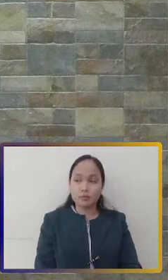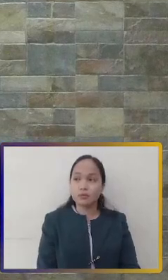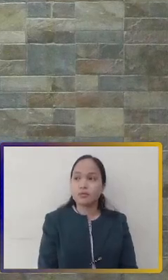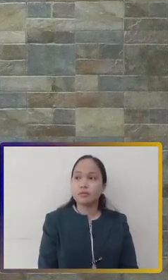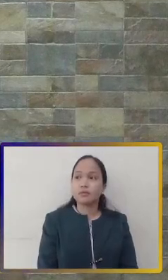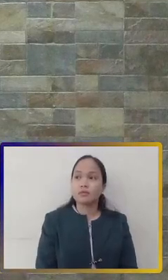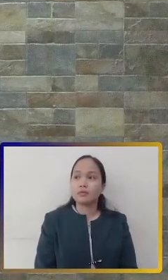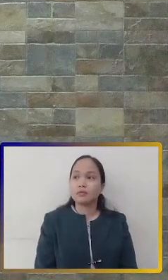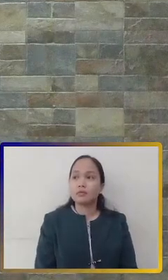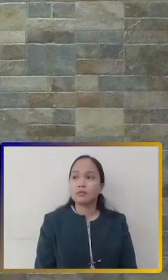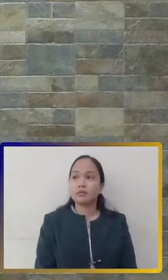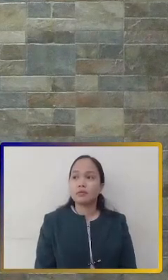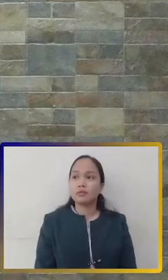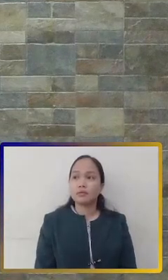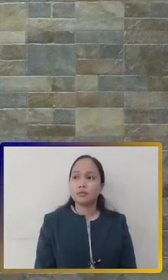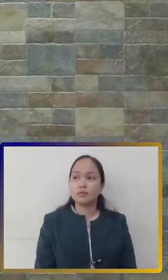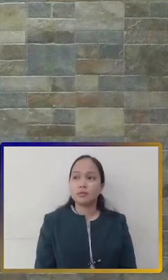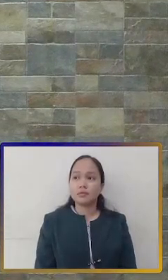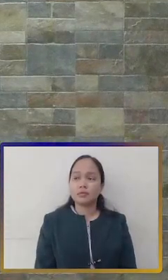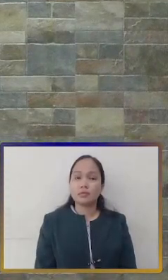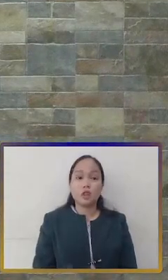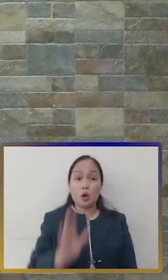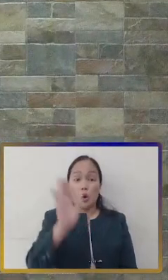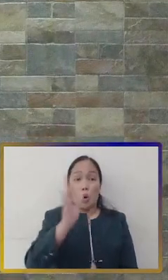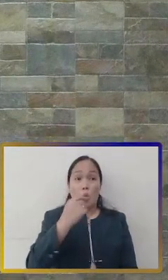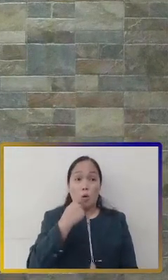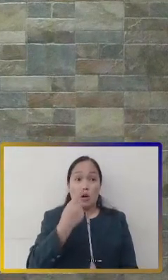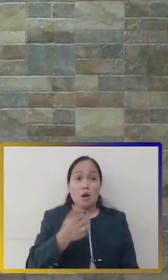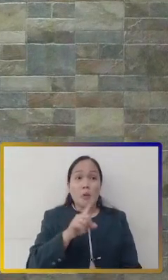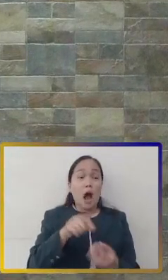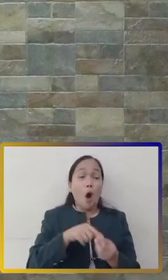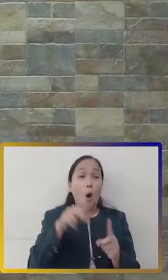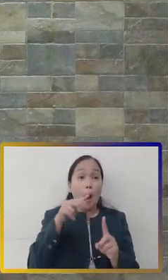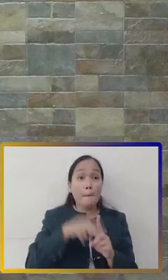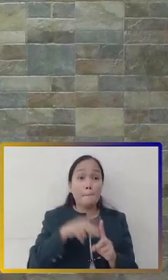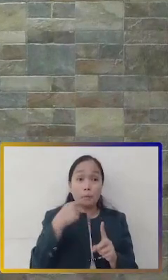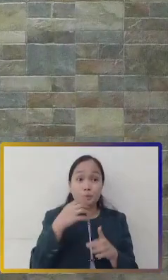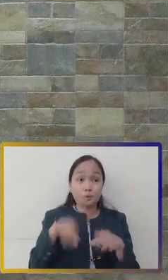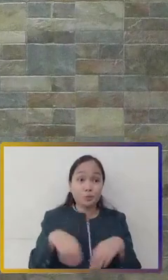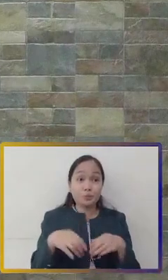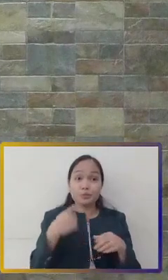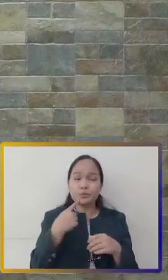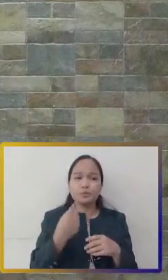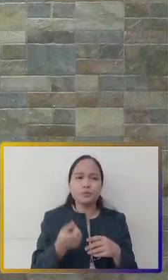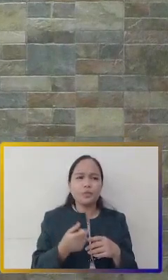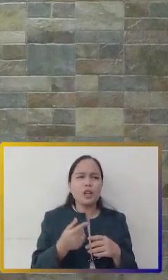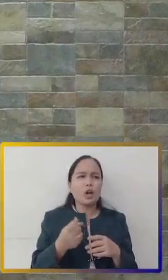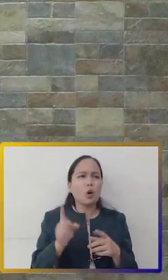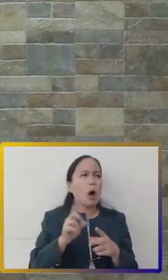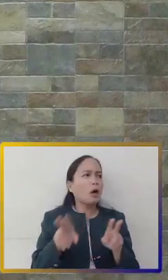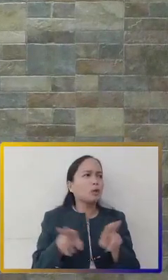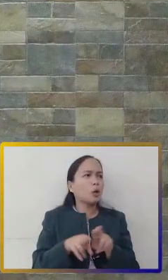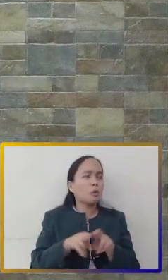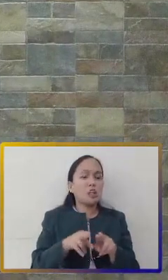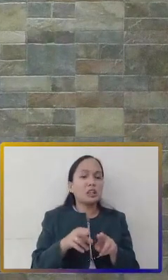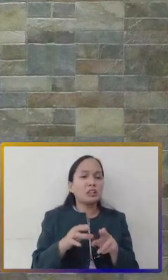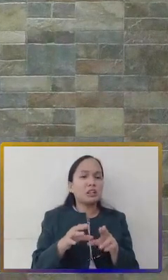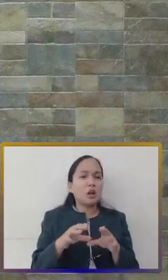na ng simbahan po na ito. Na natutunan na natin sa salita ng Diyos. Pero mga kapatid, commonly, sabi nga ni Sir